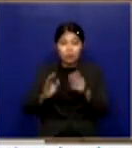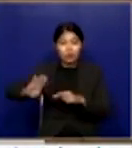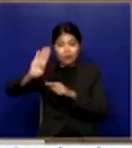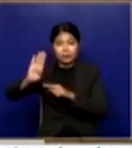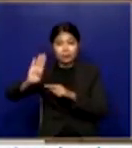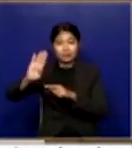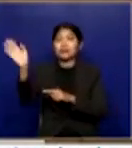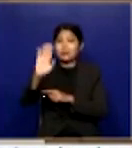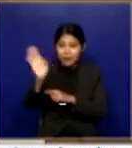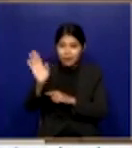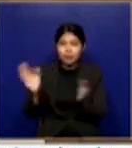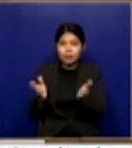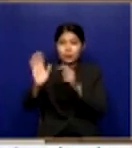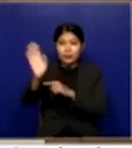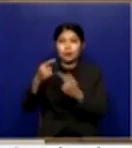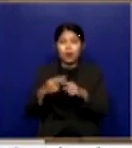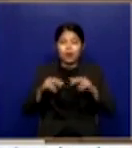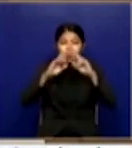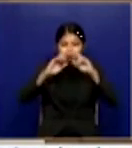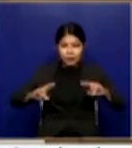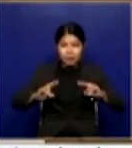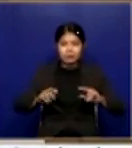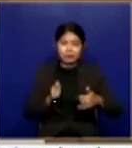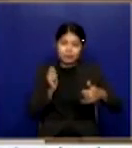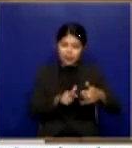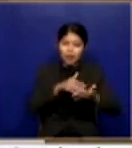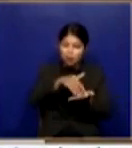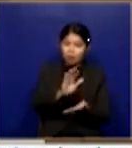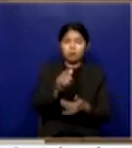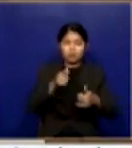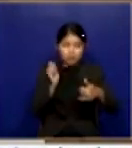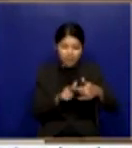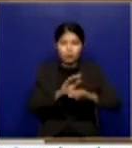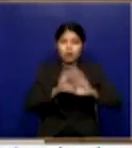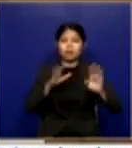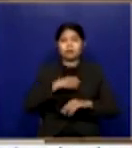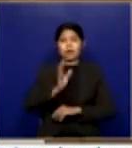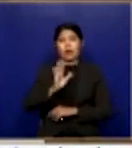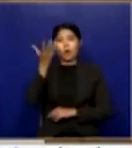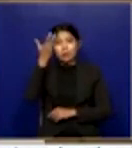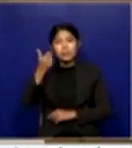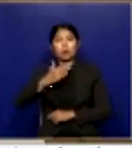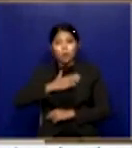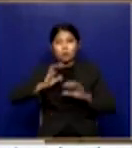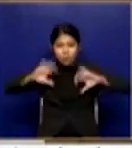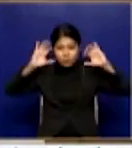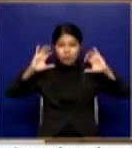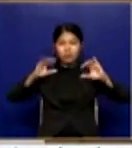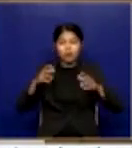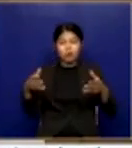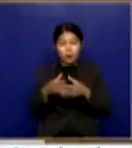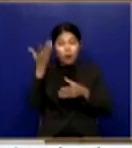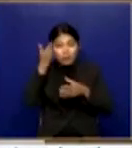เพียงแต่ต้องให้ผู้กันไม่ยกเลิกการจ้างอ่านนั่นคือความคิดหลักคิดของรัฐบาล